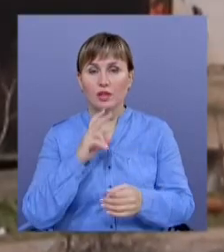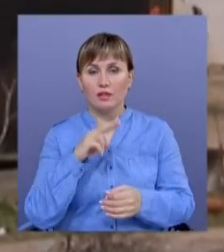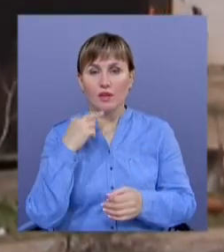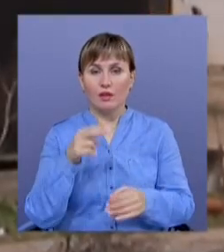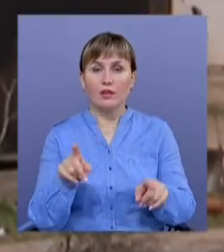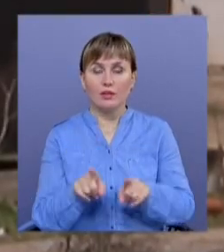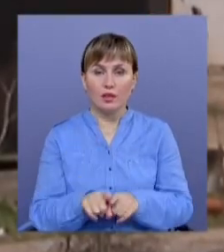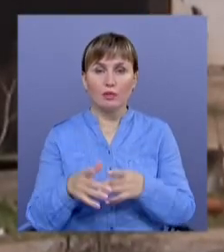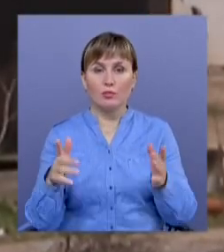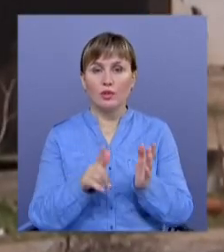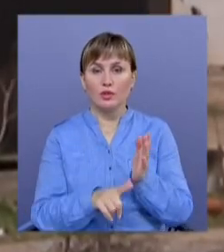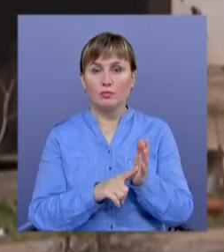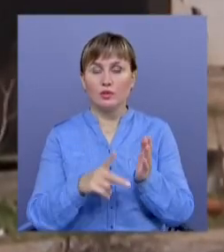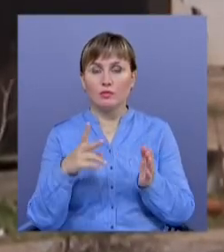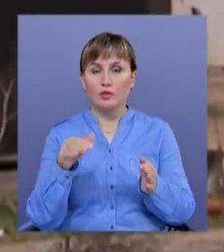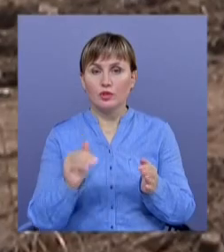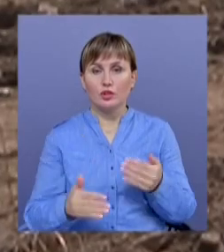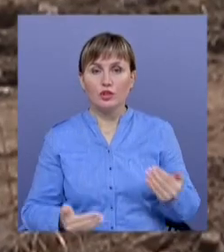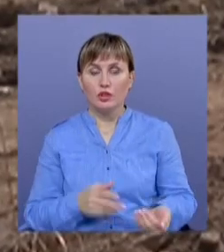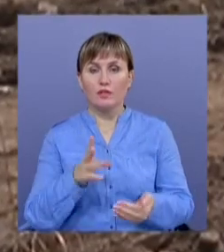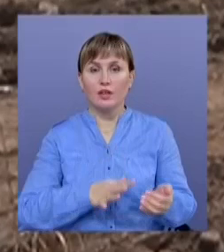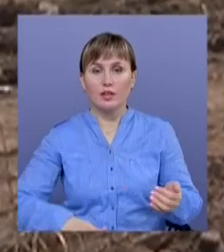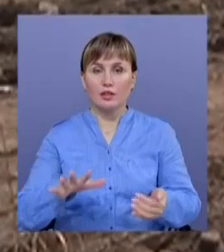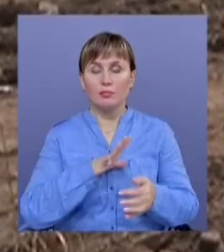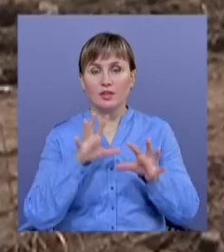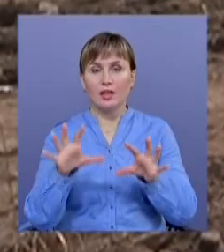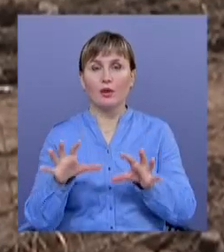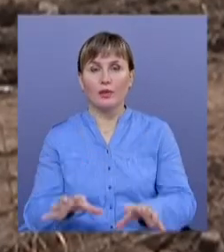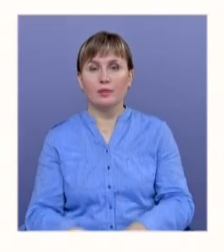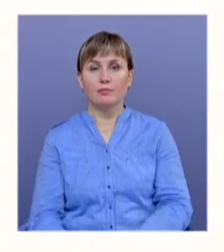таким образом более 72 тысяч жилых квадратов стали легальными.